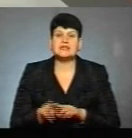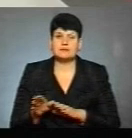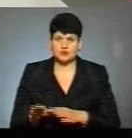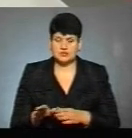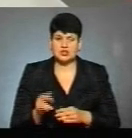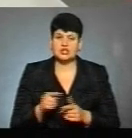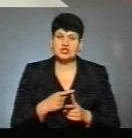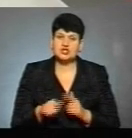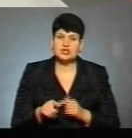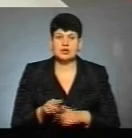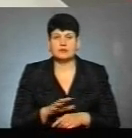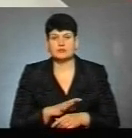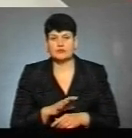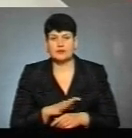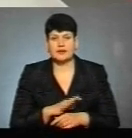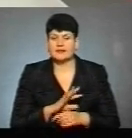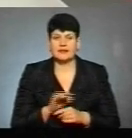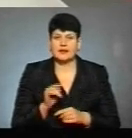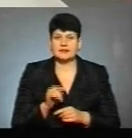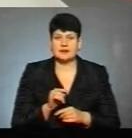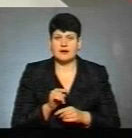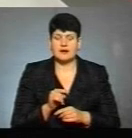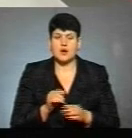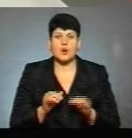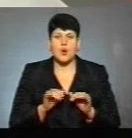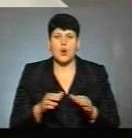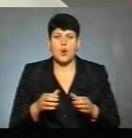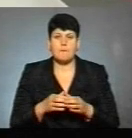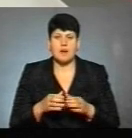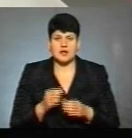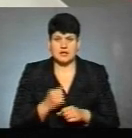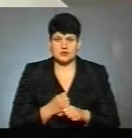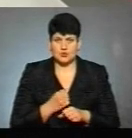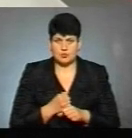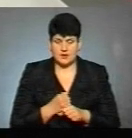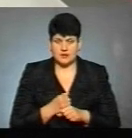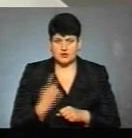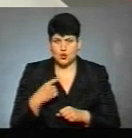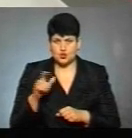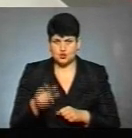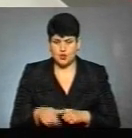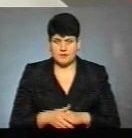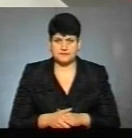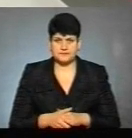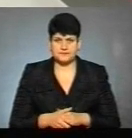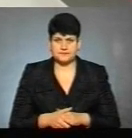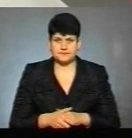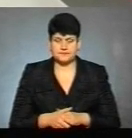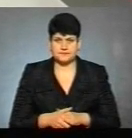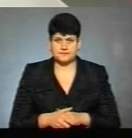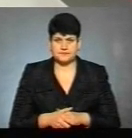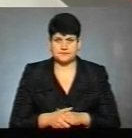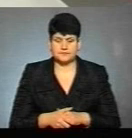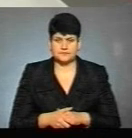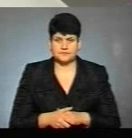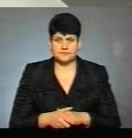чи часом не та сама компанія то зробила, чи там особа. От, але